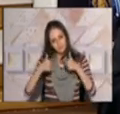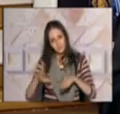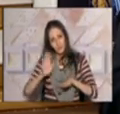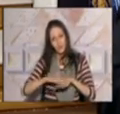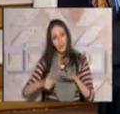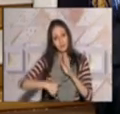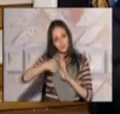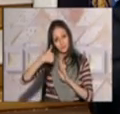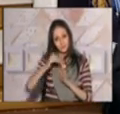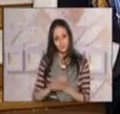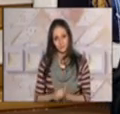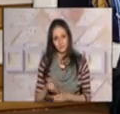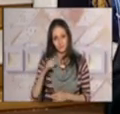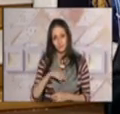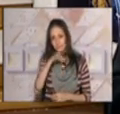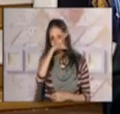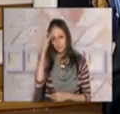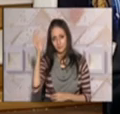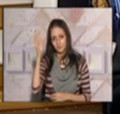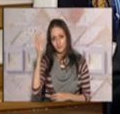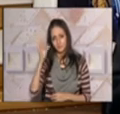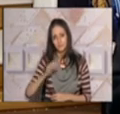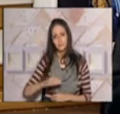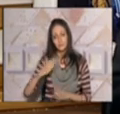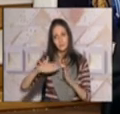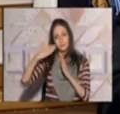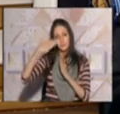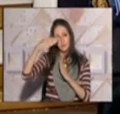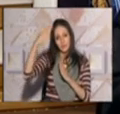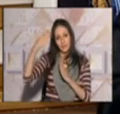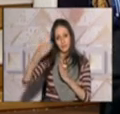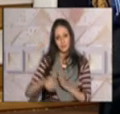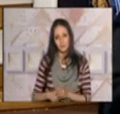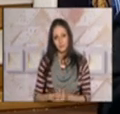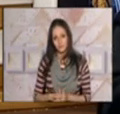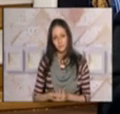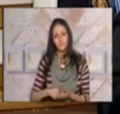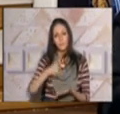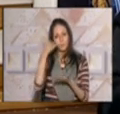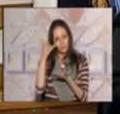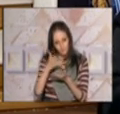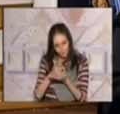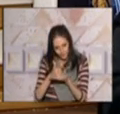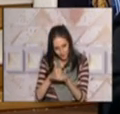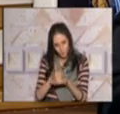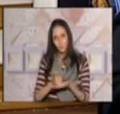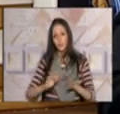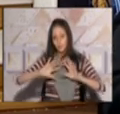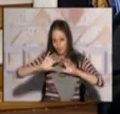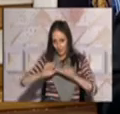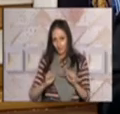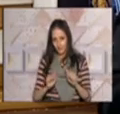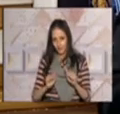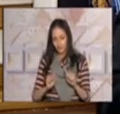يكون، وفي سبيل إعداد يعني جهاز إداري مكون من عاملين يتميزوا